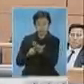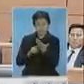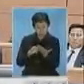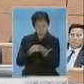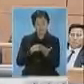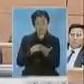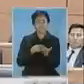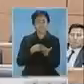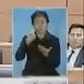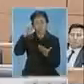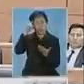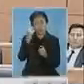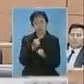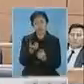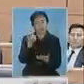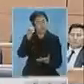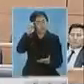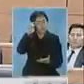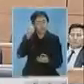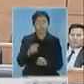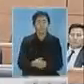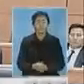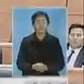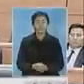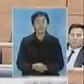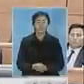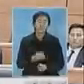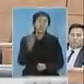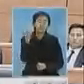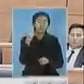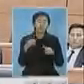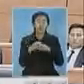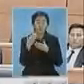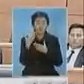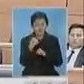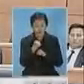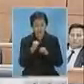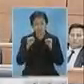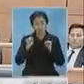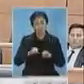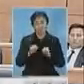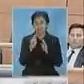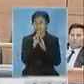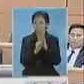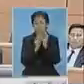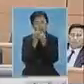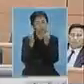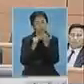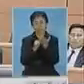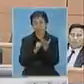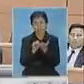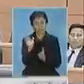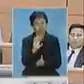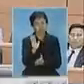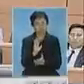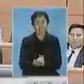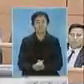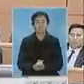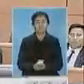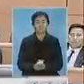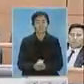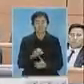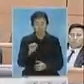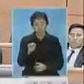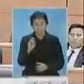นี้ก็ไม่รู้จะทำยังไงหมายความว่าแต่ก่อนพรรคประชาธิปัตย์เคยลงมติไม่แก้รัฐธรรมนูญครับแต่นาย